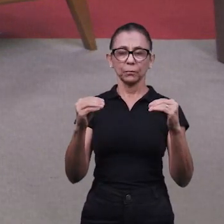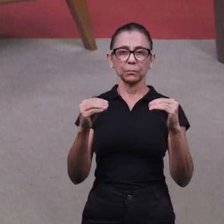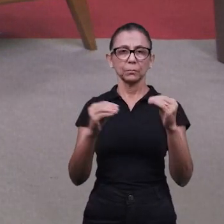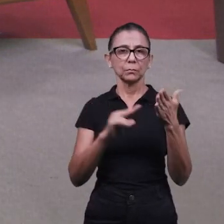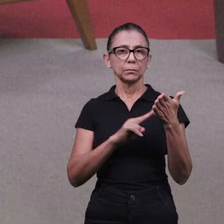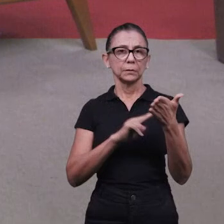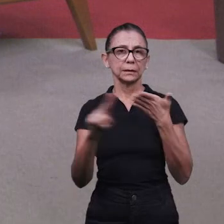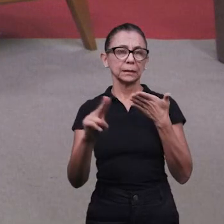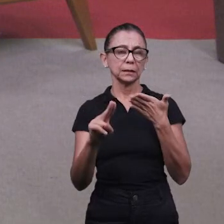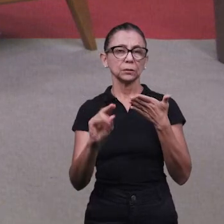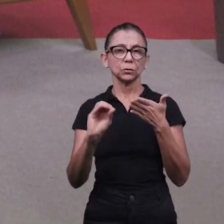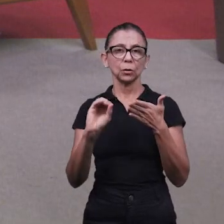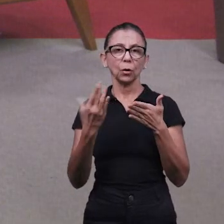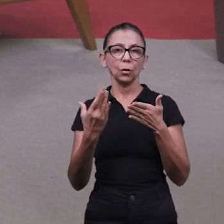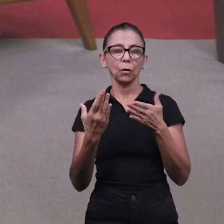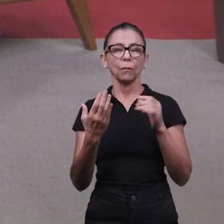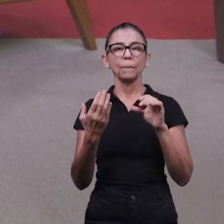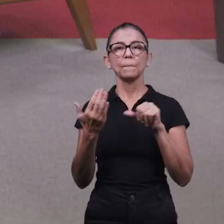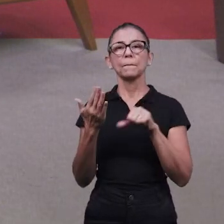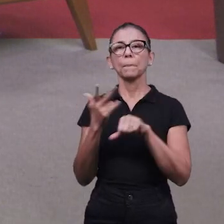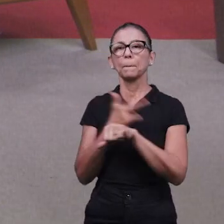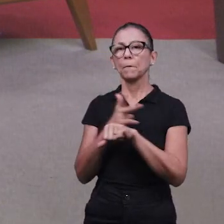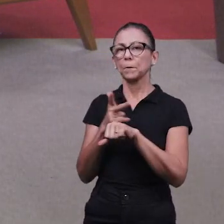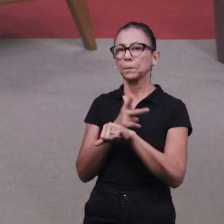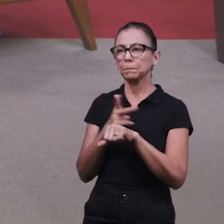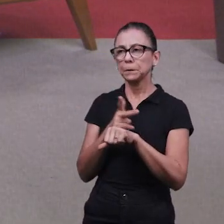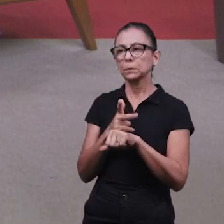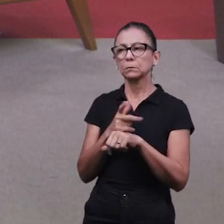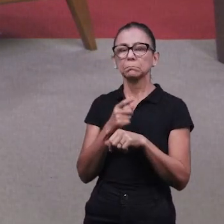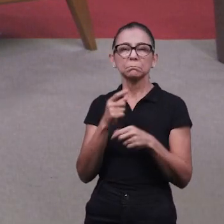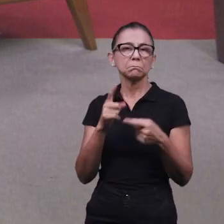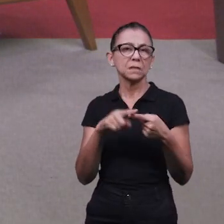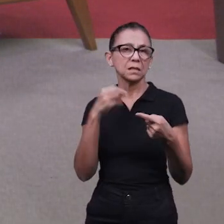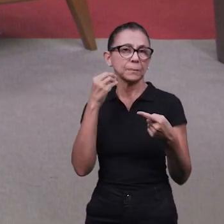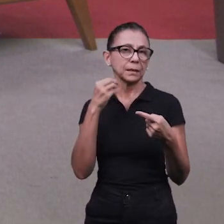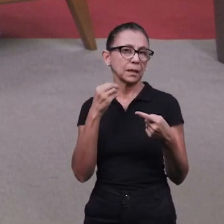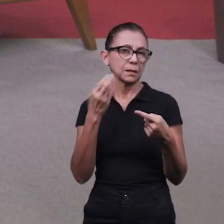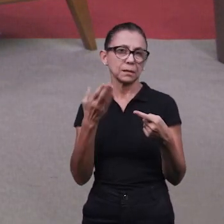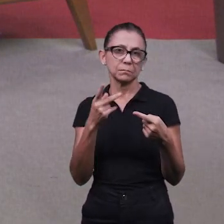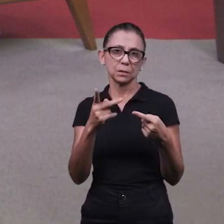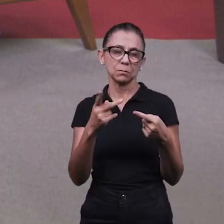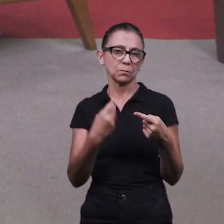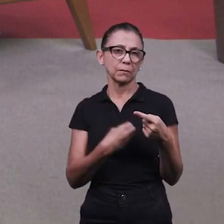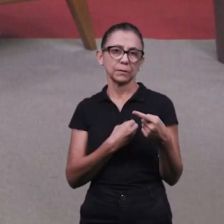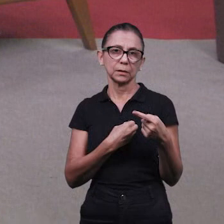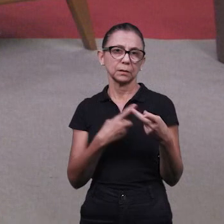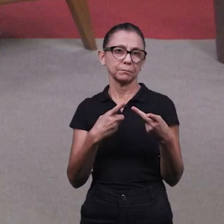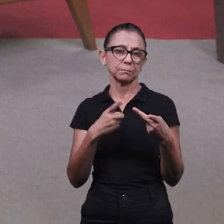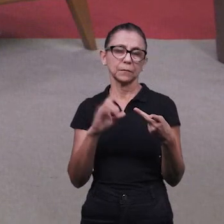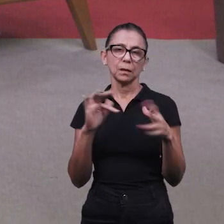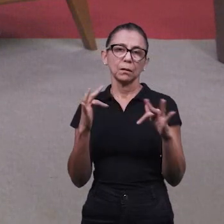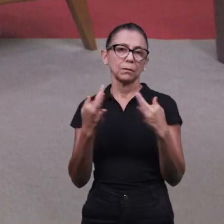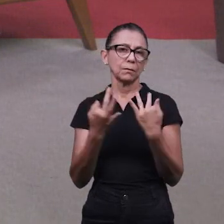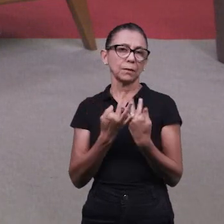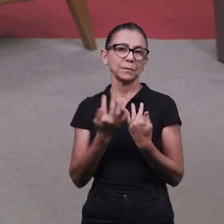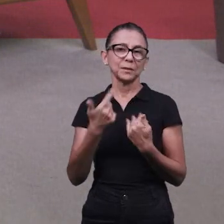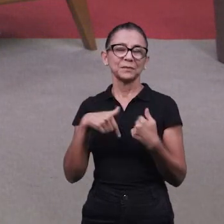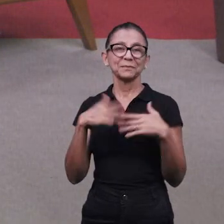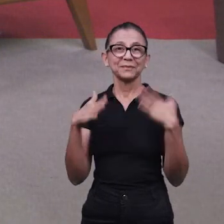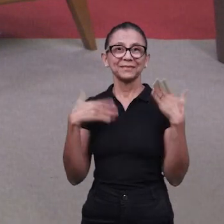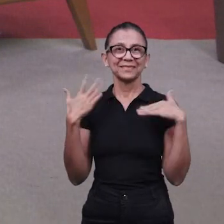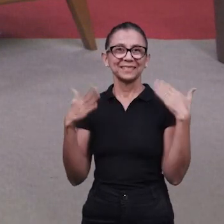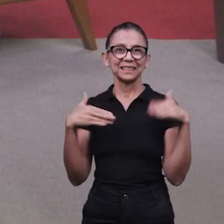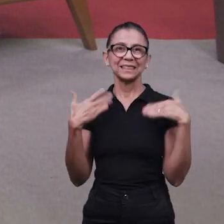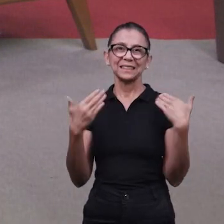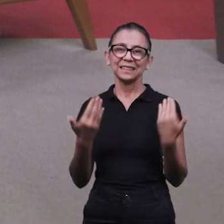par écrit ou par vidéo votre expérience avec la programmation, ce que le programme représente pour votre vie, pour